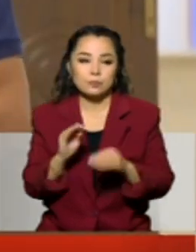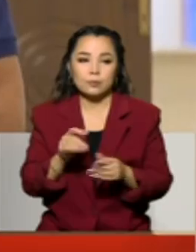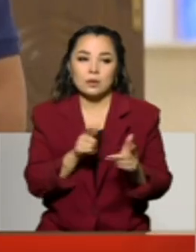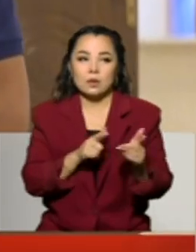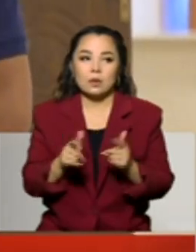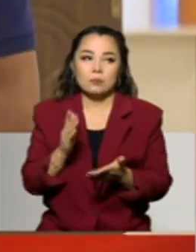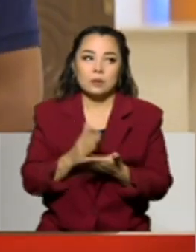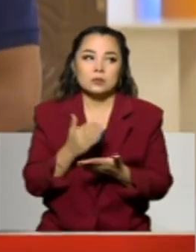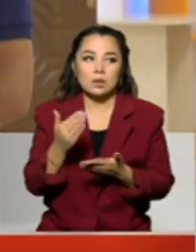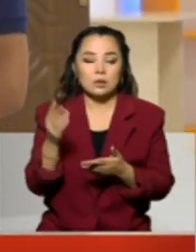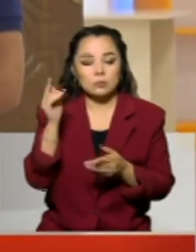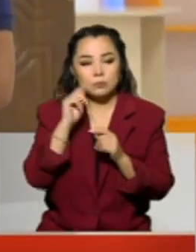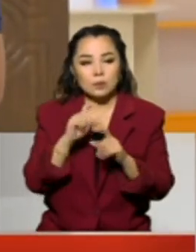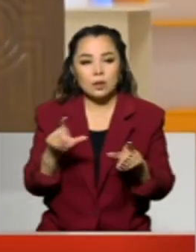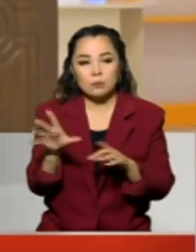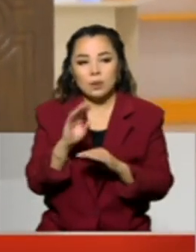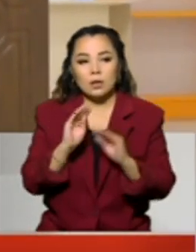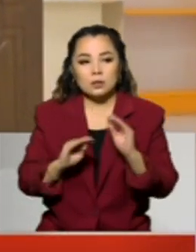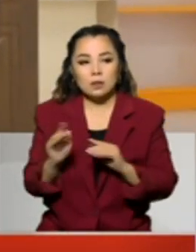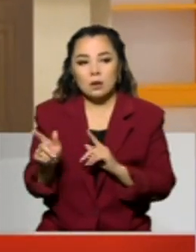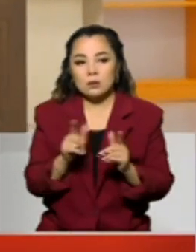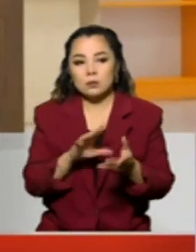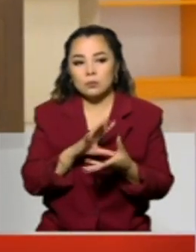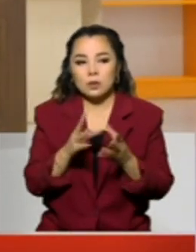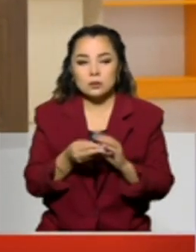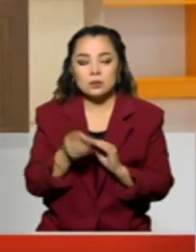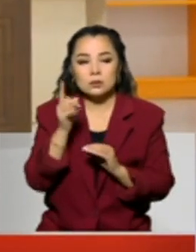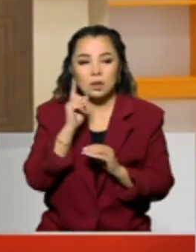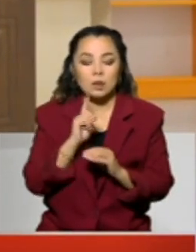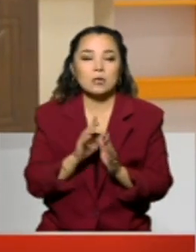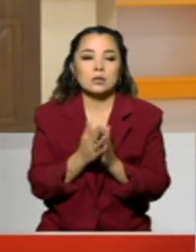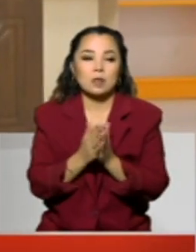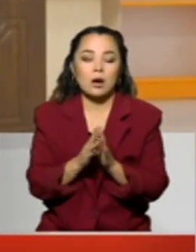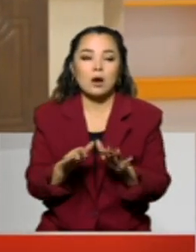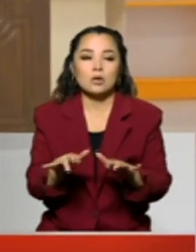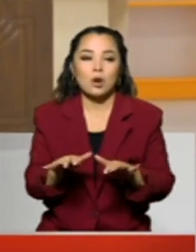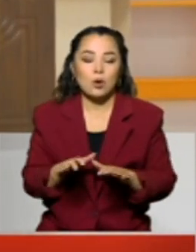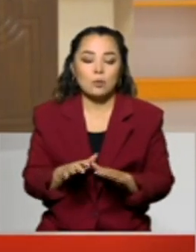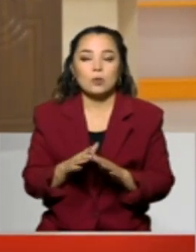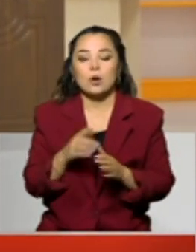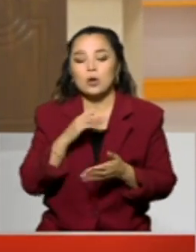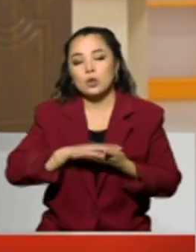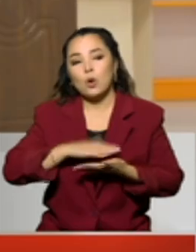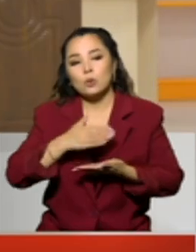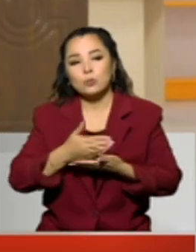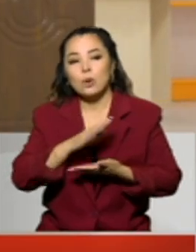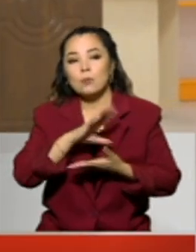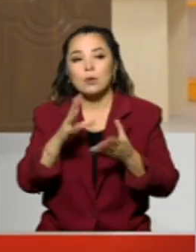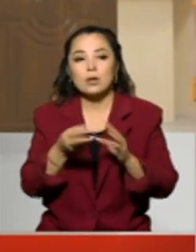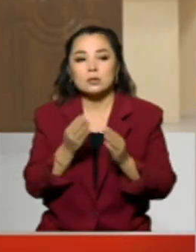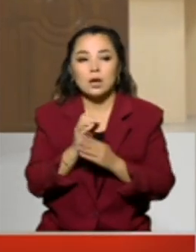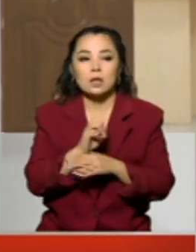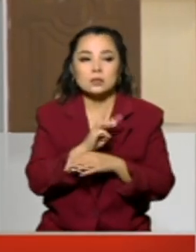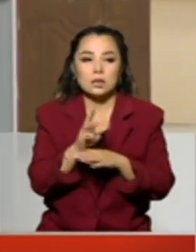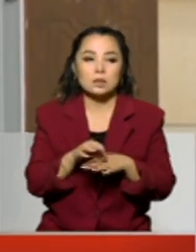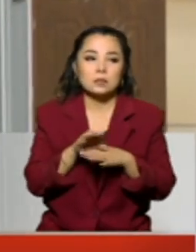қойдық. Мектебіміз толық жабдықтары бәрі бар, кітап, компьютер, ноутбук барлығы толығымен жабдықталған.